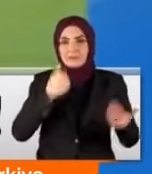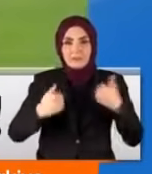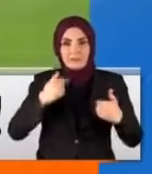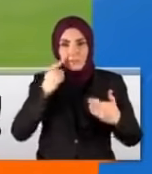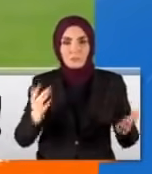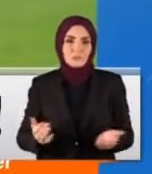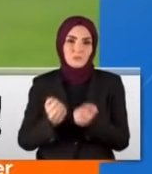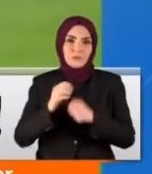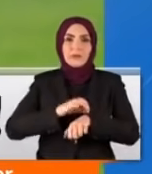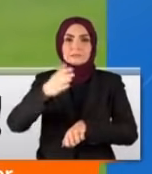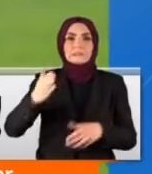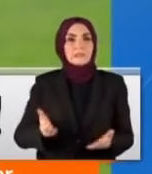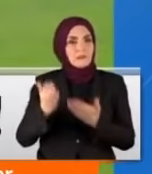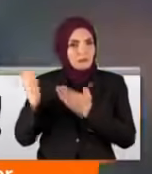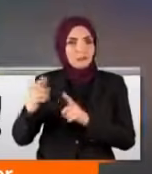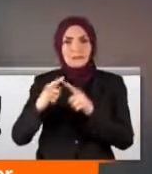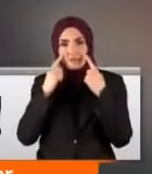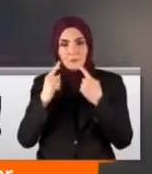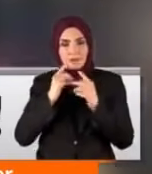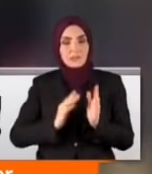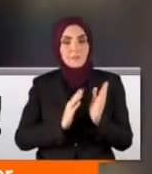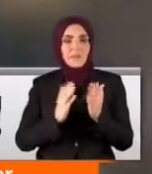Hastaneye kaldırılan Avcı'nın tedavisi sürüyor.